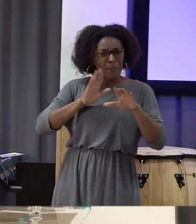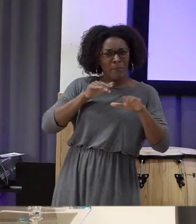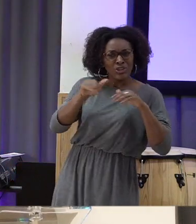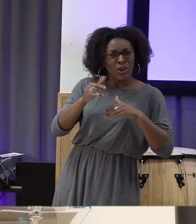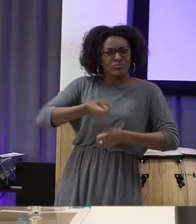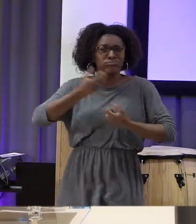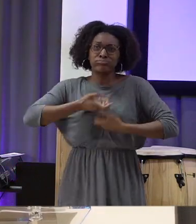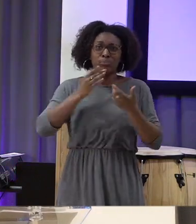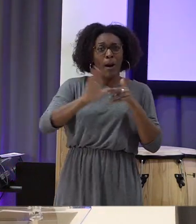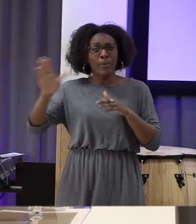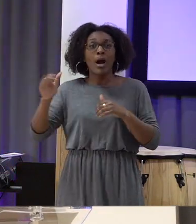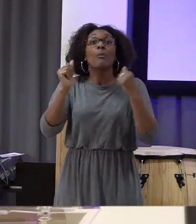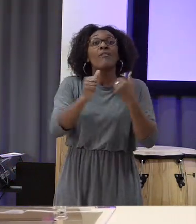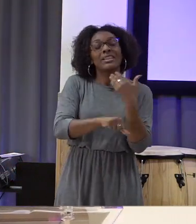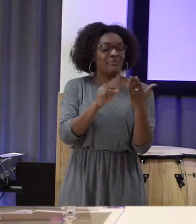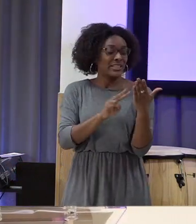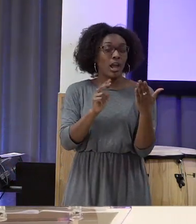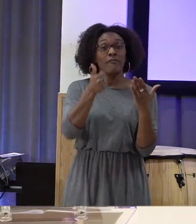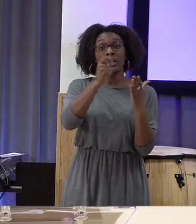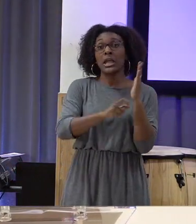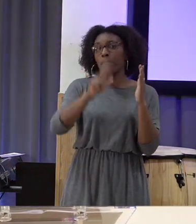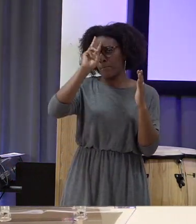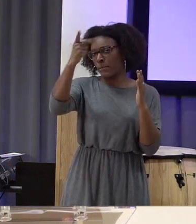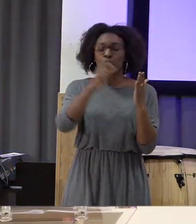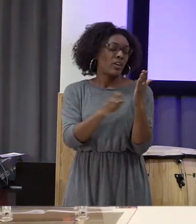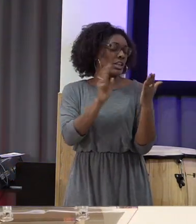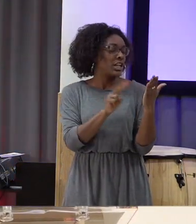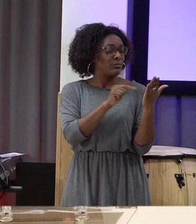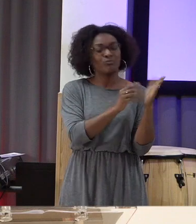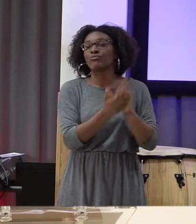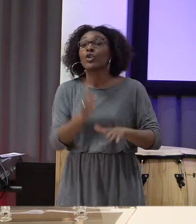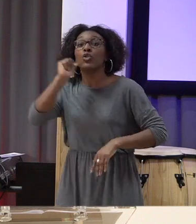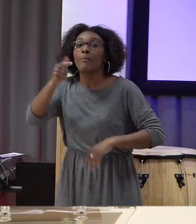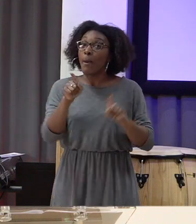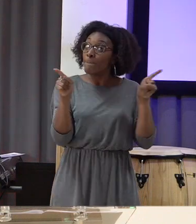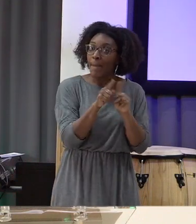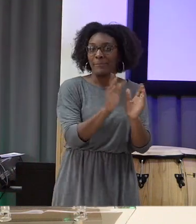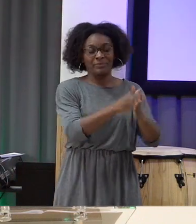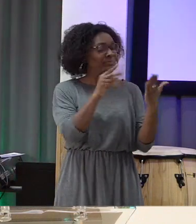autrement te parle autrement encore aujourd'hui.